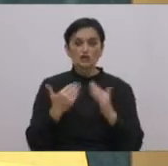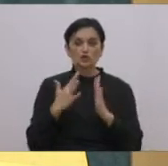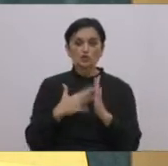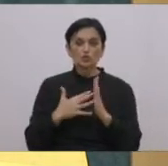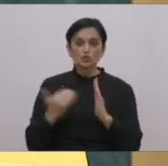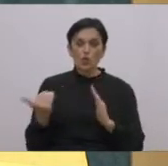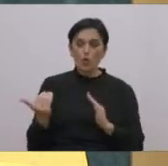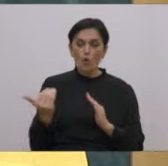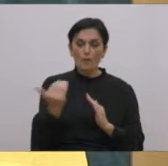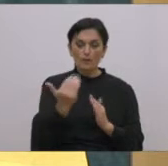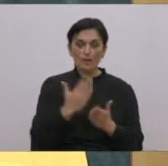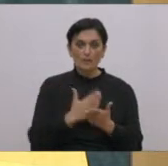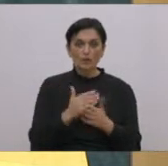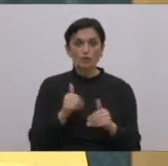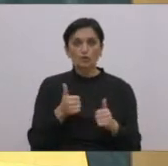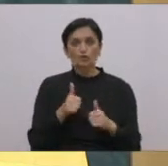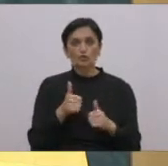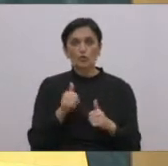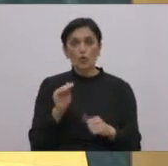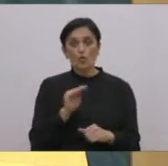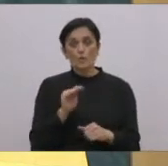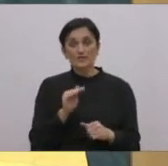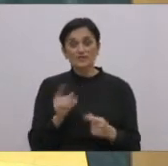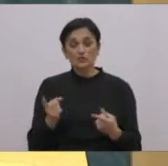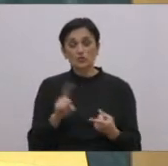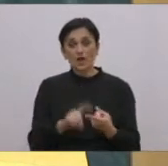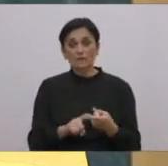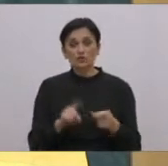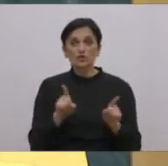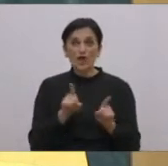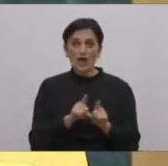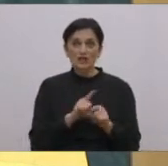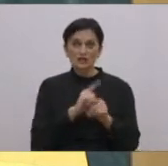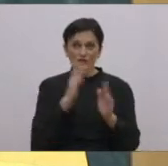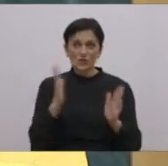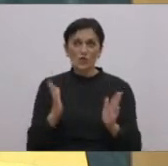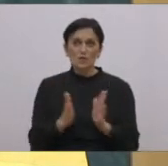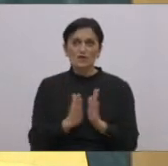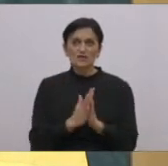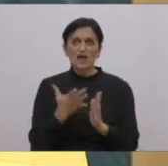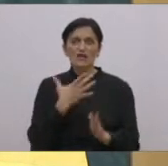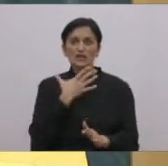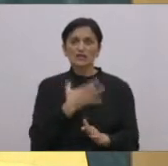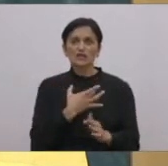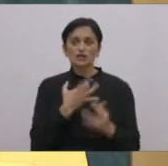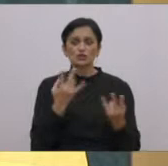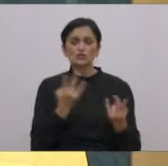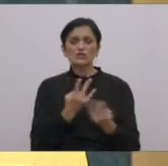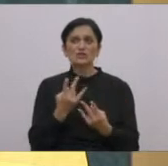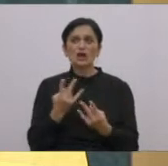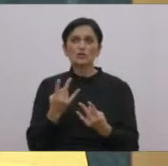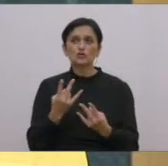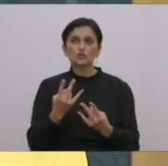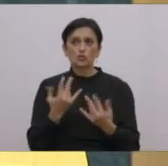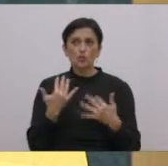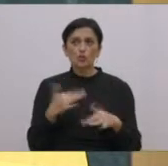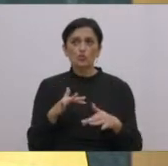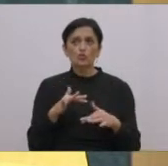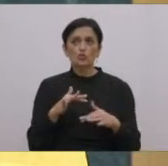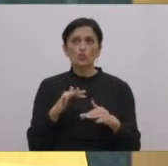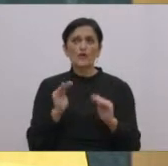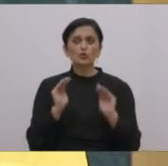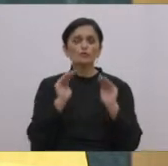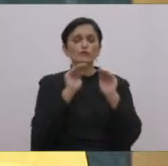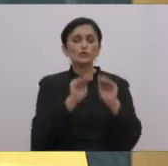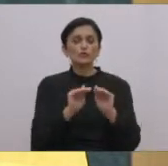bistuis, rogurț, pisicuri ca ușeri, sa se ve, teric, criticul, la set cu caceru ebebze, uțcueti,